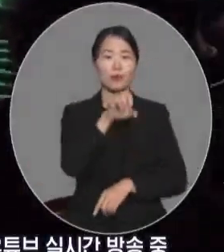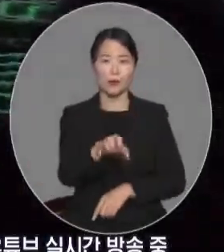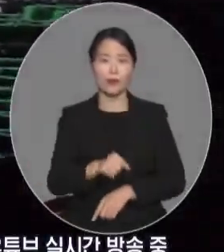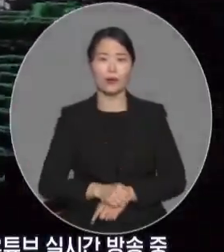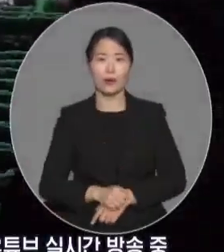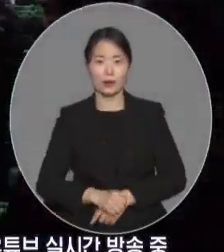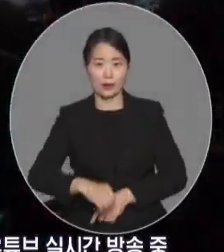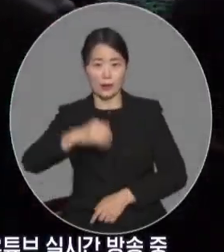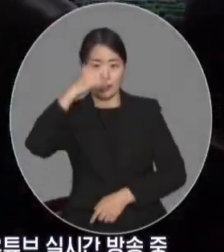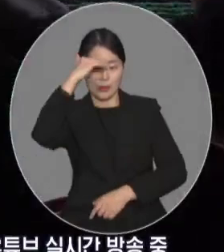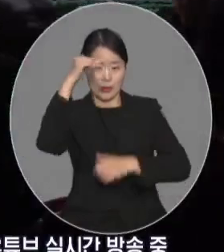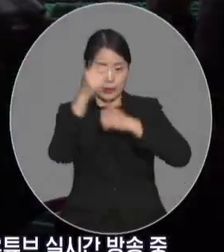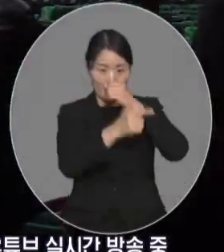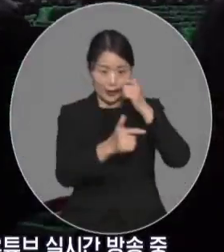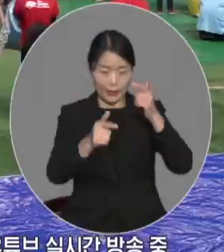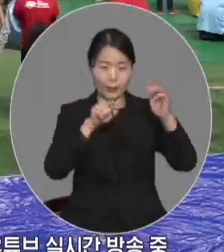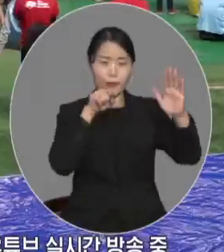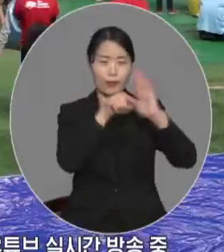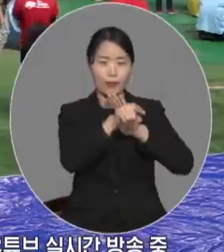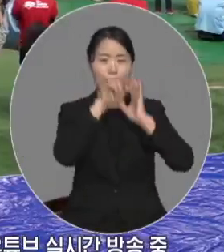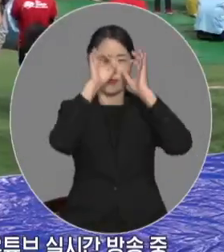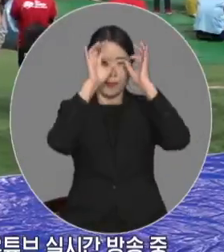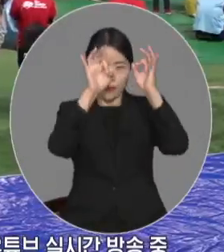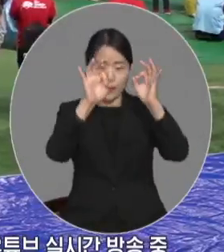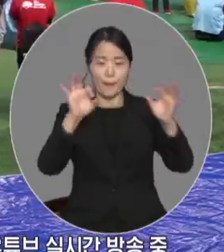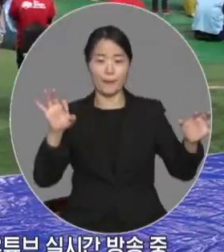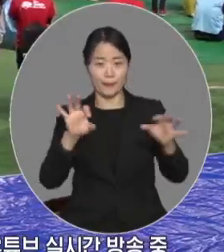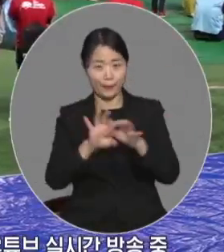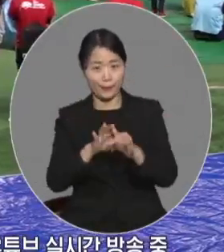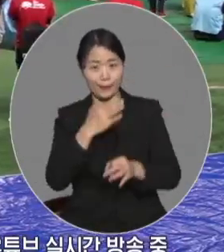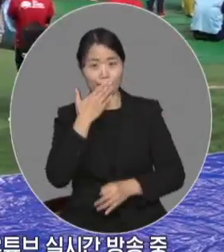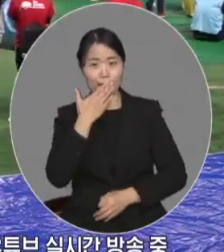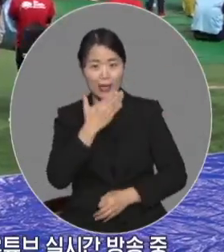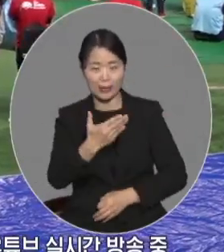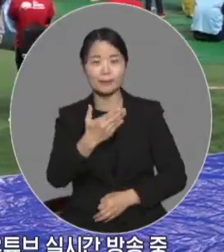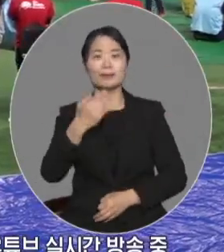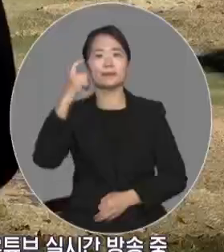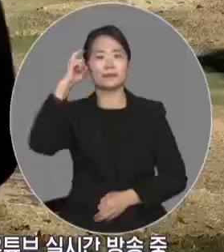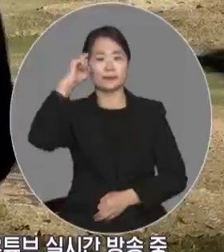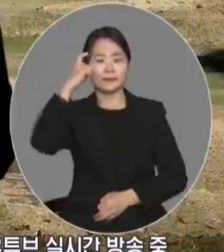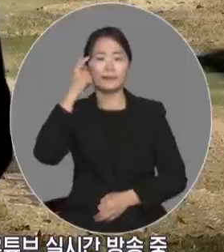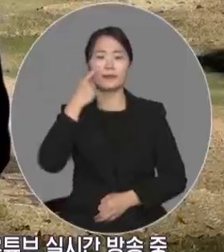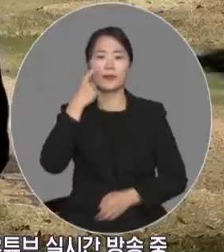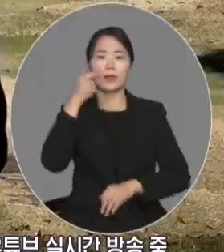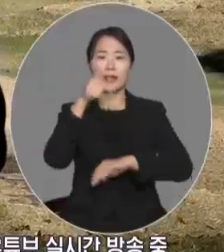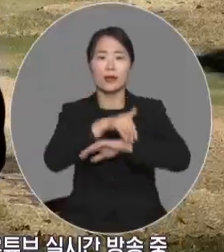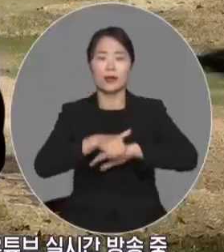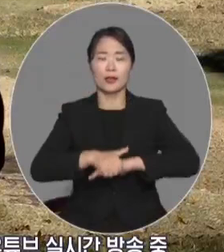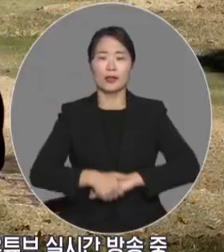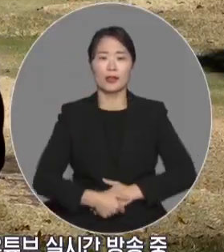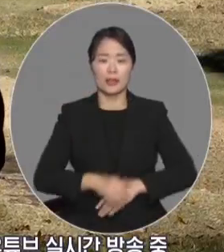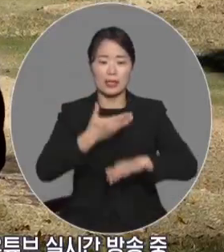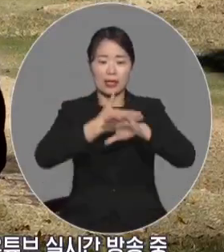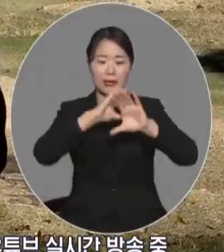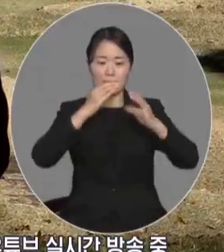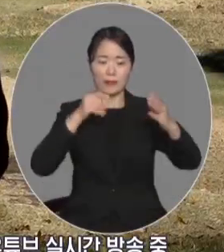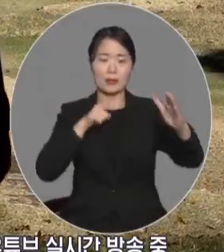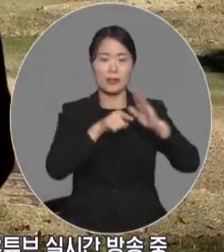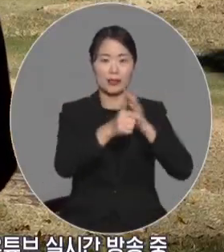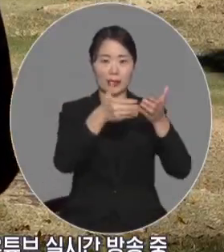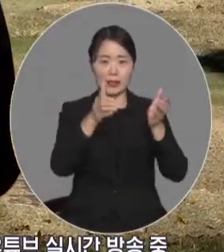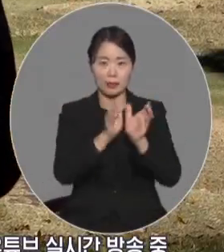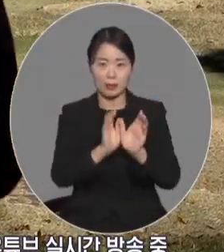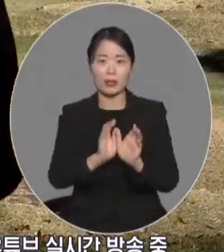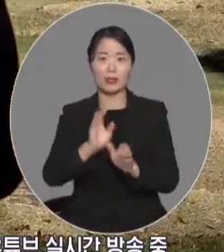뒤 울산의 체육시설 확충에 접목시킬 수 있는 방안을 찾을 계획입니다. 울산시 해외사절단의 이번 방문은